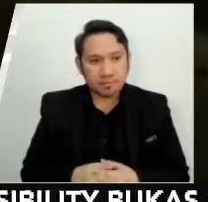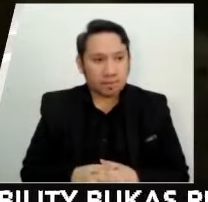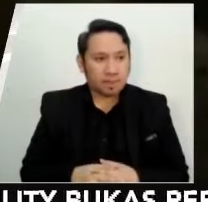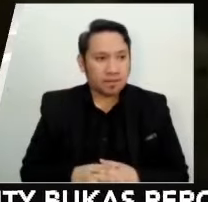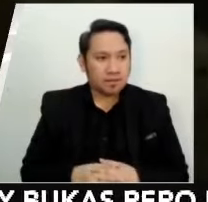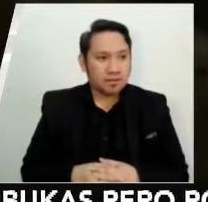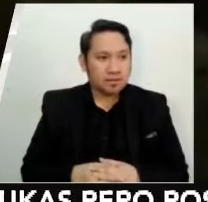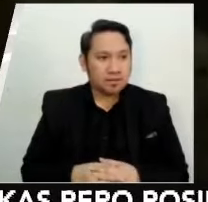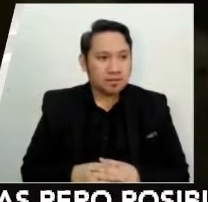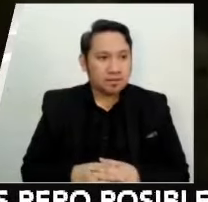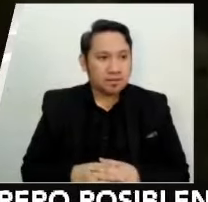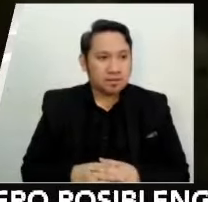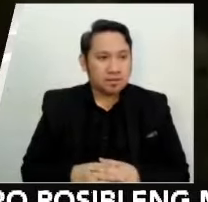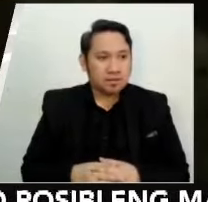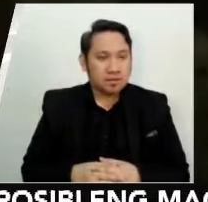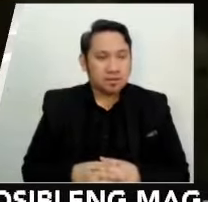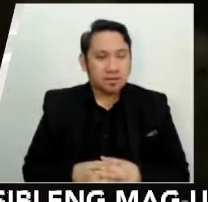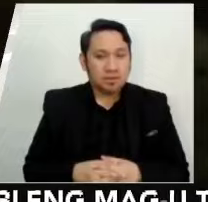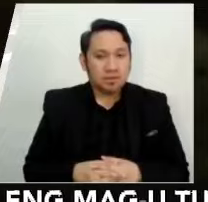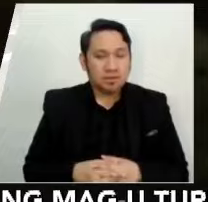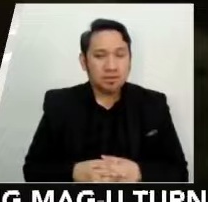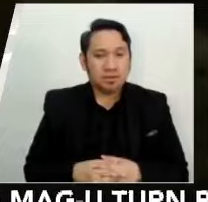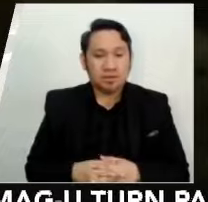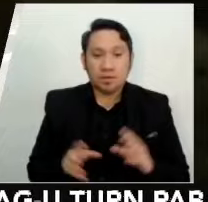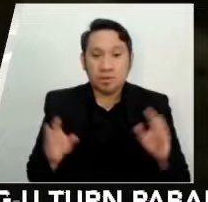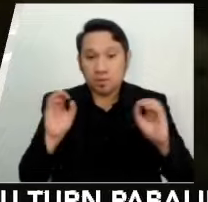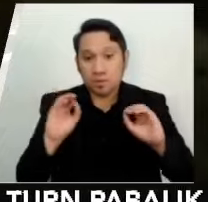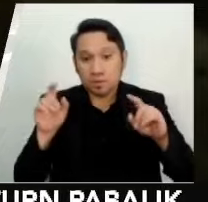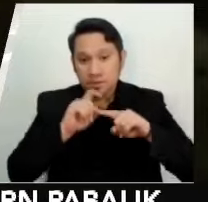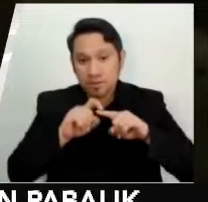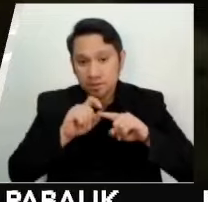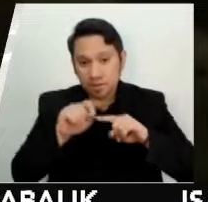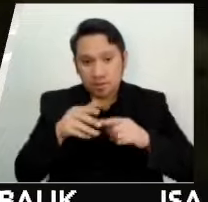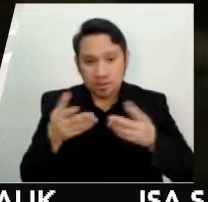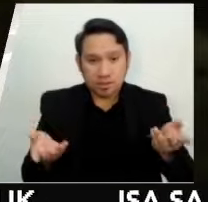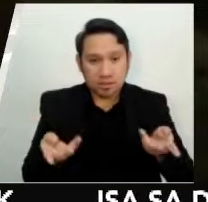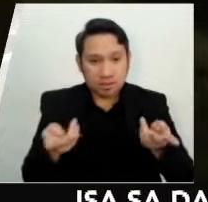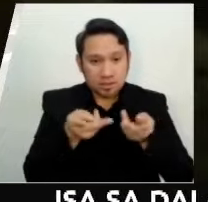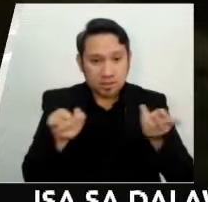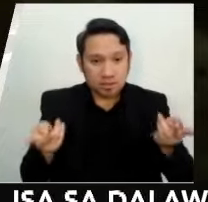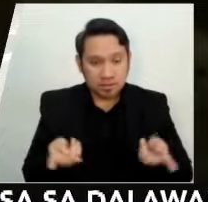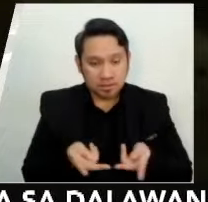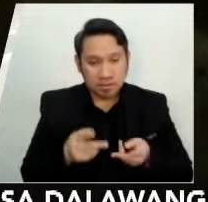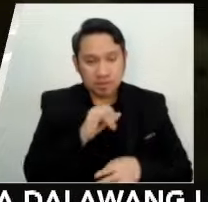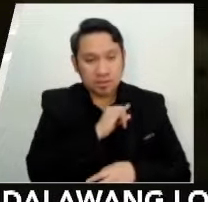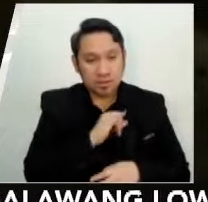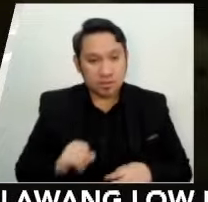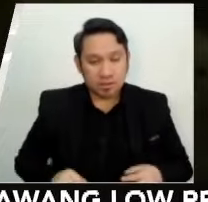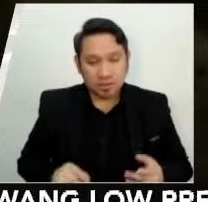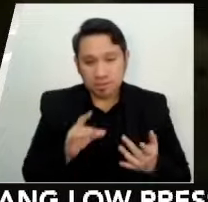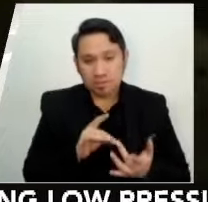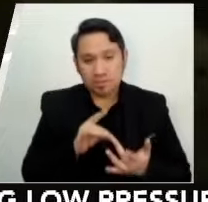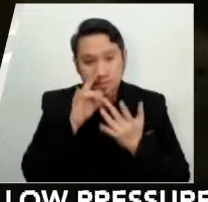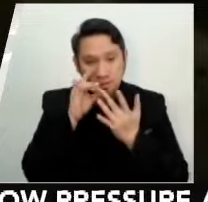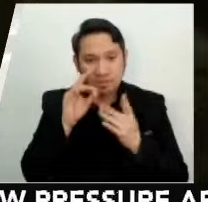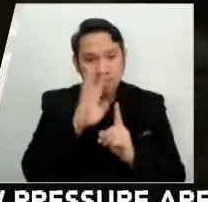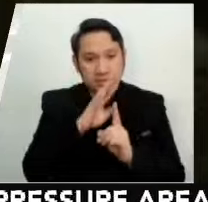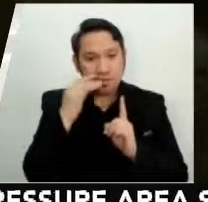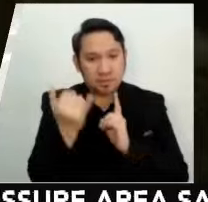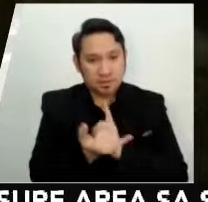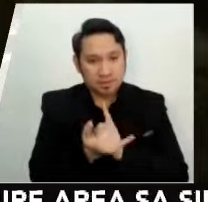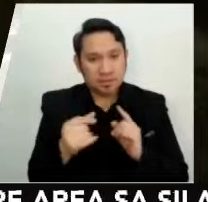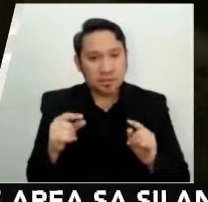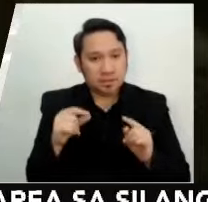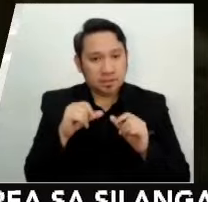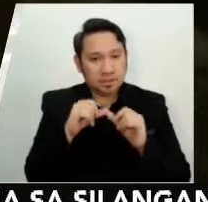Emil, sa ngayon wala pa rin supply ng kuryente ang ilang lugar sa probinsya ng Isabela, especially yung mga barangay na lubog pa rin sa baha hanggang sa ngayon. At